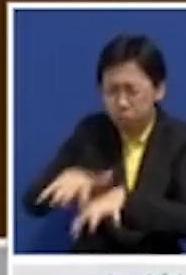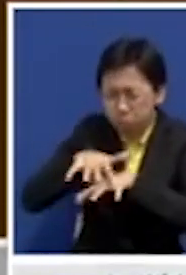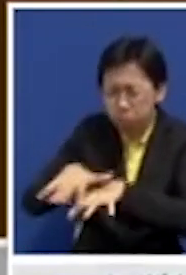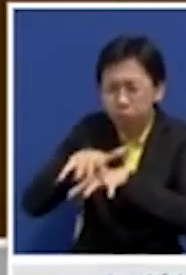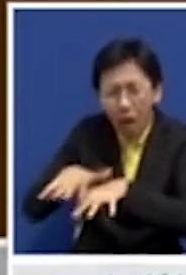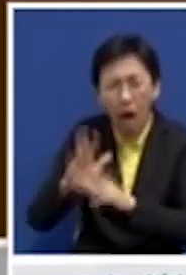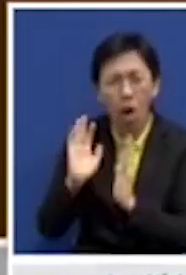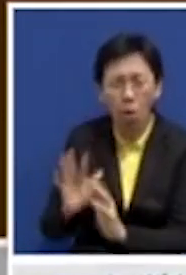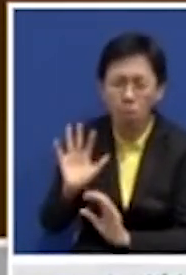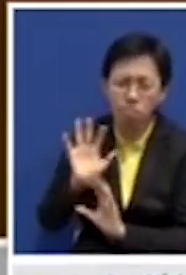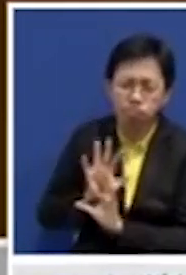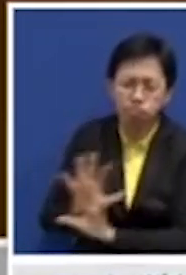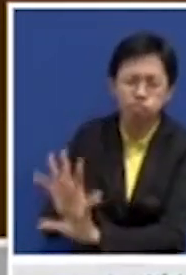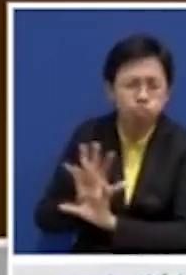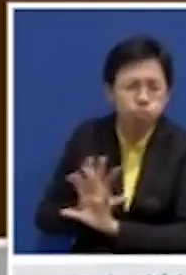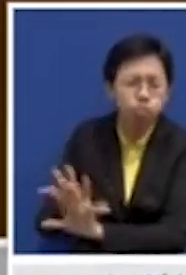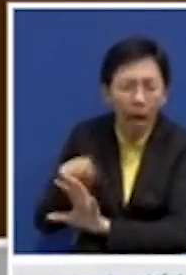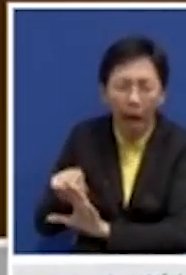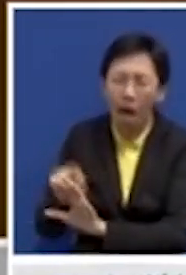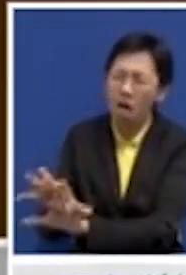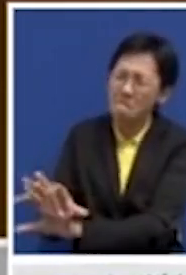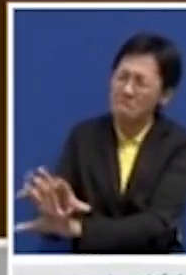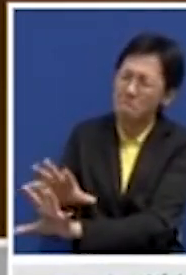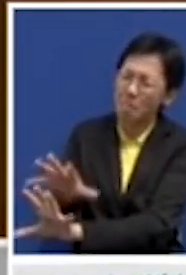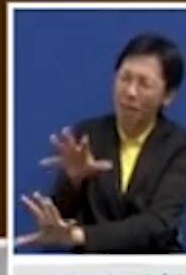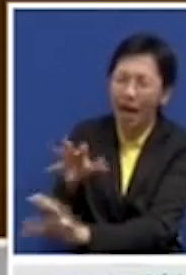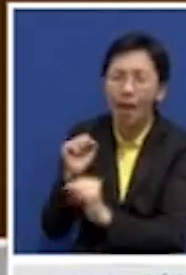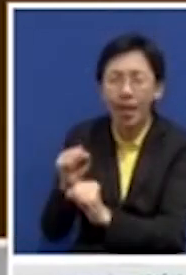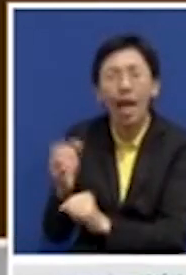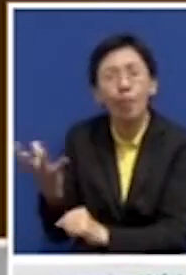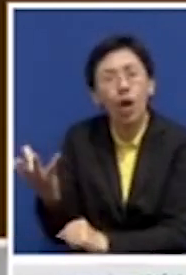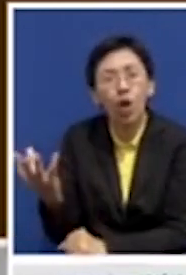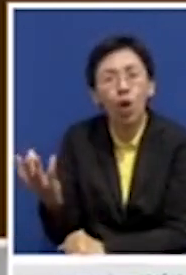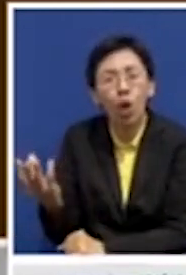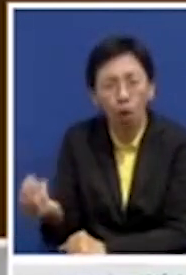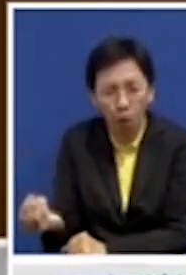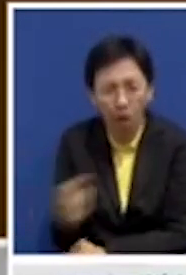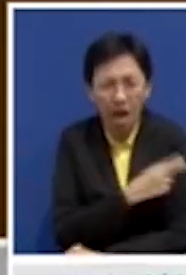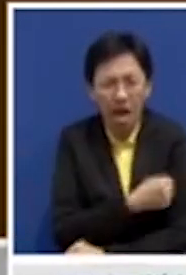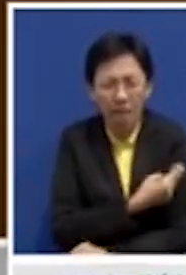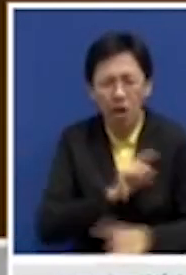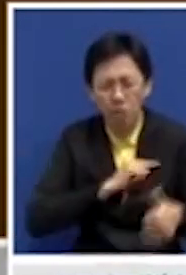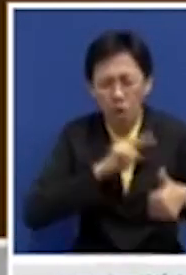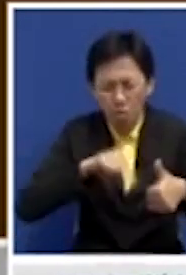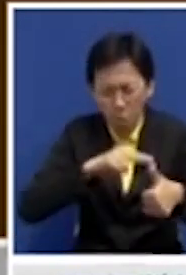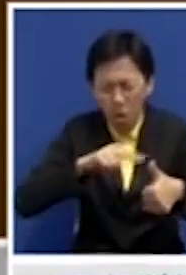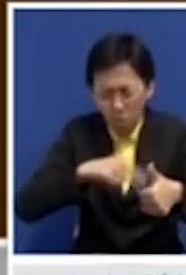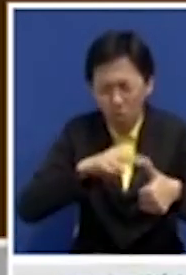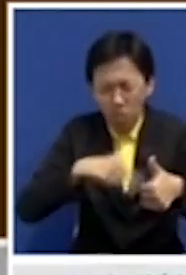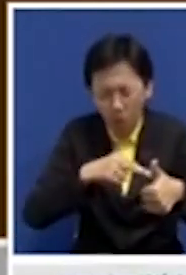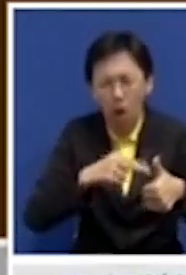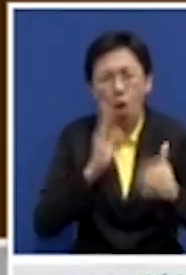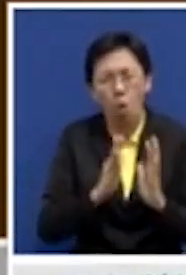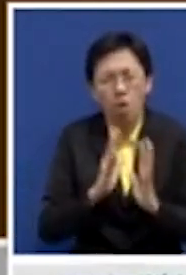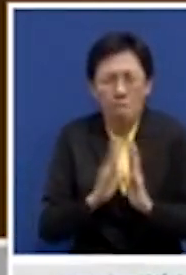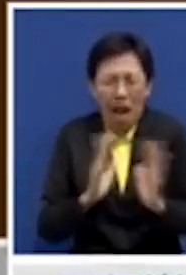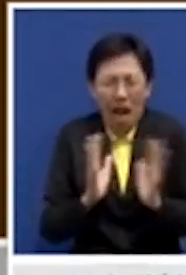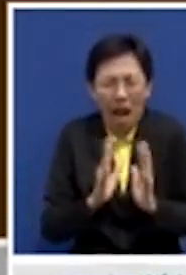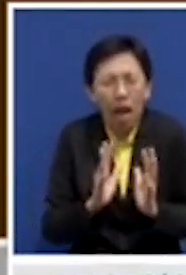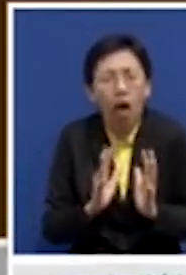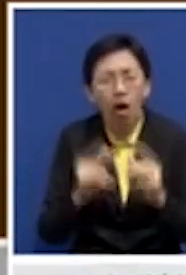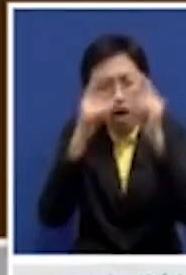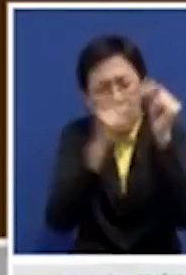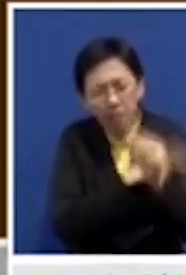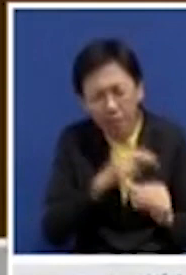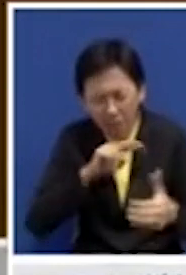ครับในโรงพยาบาลต่างๆลดน้อยลงแล้วก็ภาระของแพทย์ของพยาบาลของเจ้าหน้าที่สาธารณสุขก็จะลดน้อ